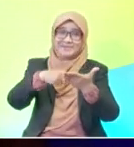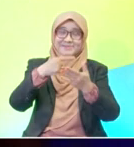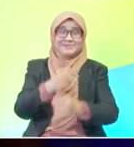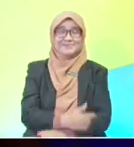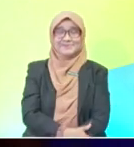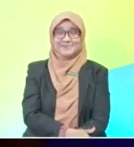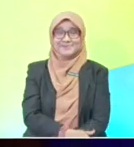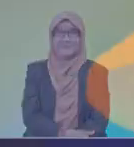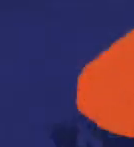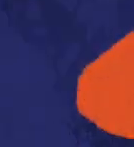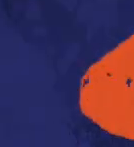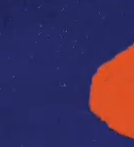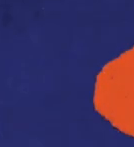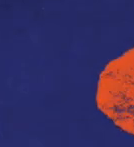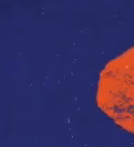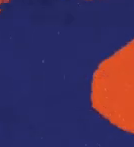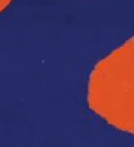KPM.